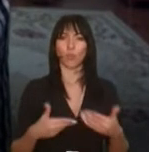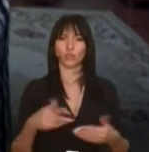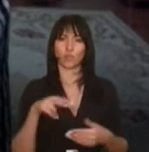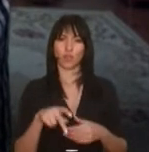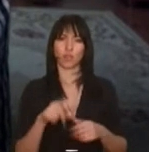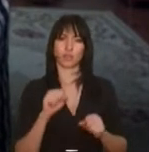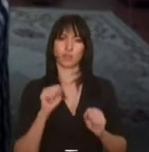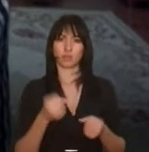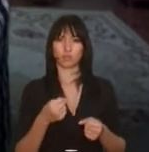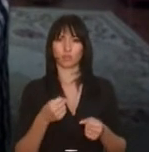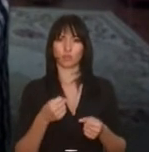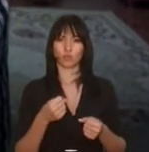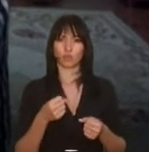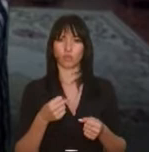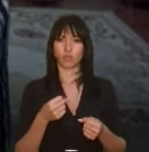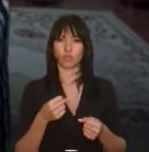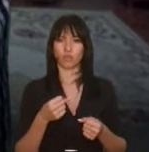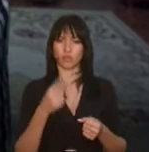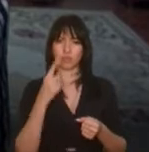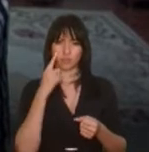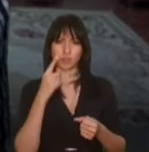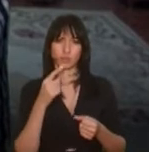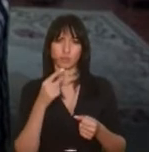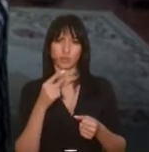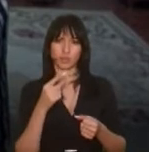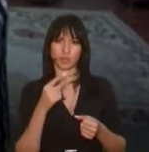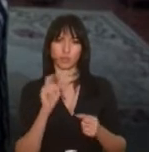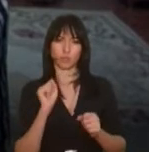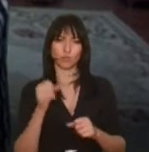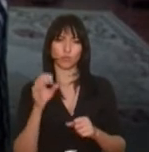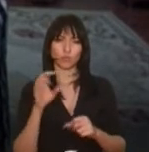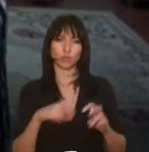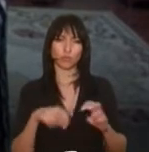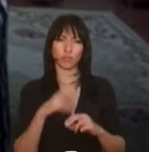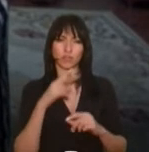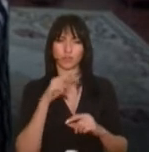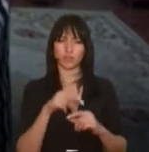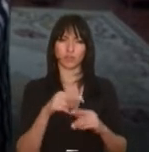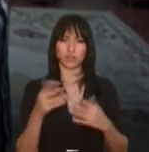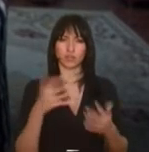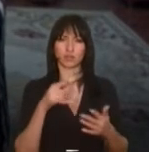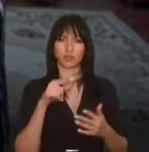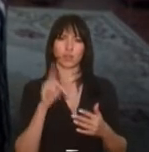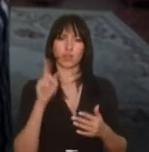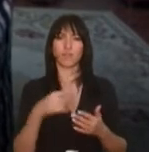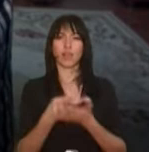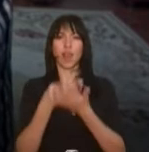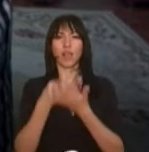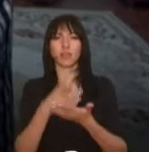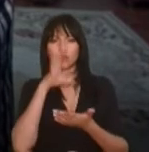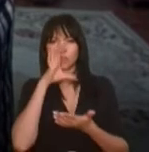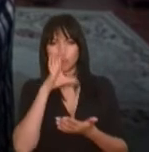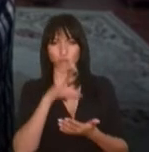бліднути, покриватися холодним потом, шукати, де присісти або прилягти навіть, чи сповзає